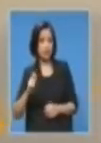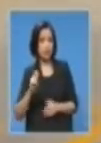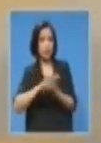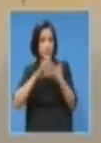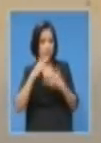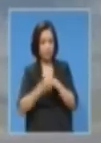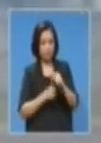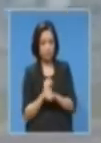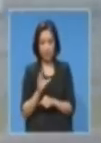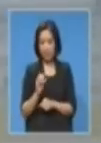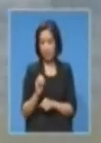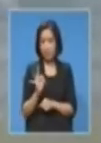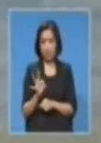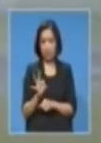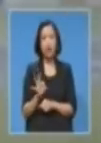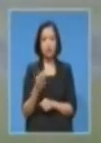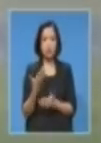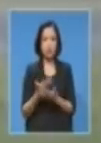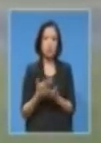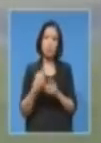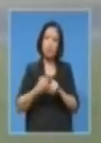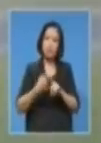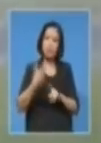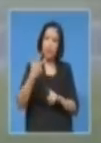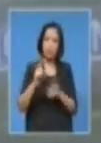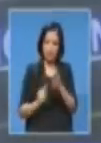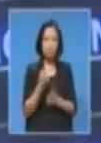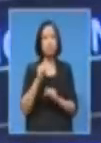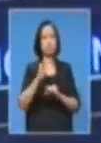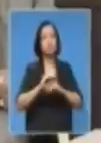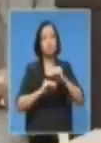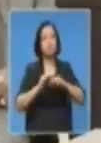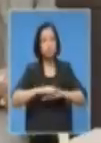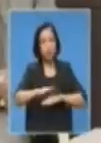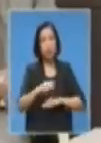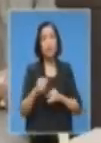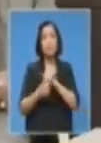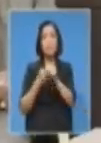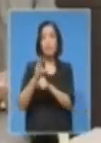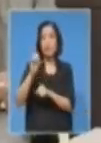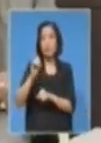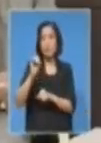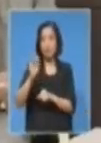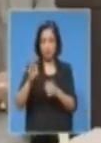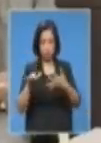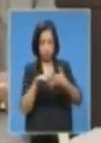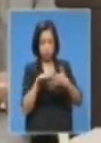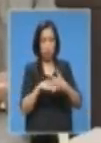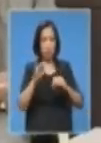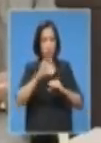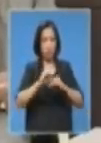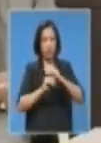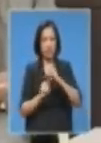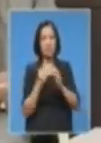ในต้นปี59เนี่ยก็ใช้เวลาประมาณ3เดือนลงมือได้เลยดังนั้นในกลางปี59เราหวังว่าจะสามารถก่อสร้างโครงการนี้